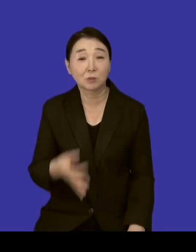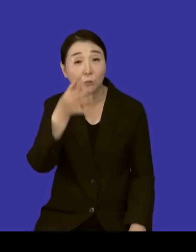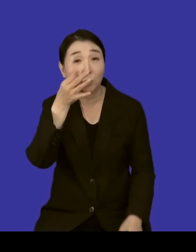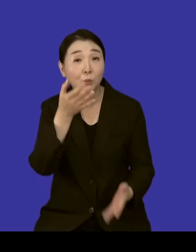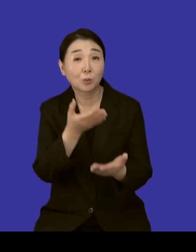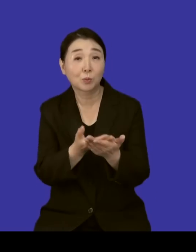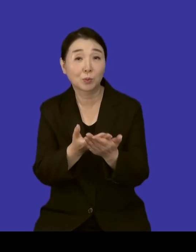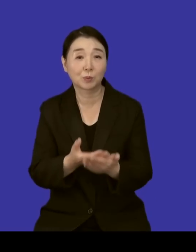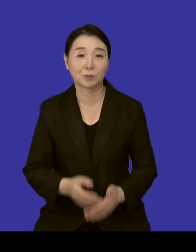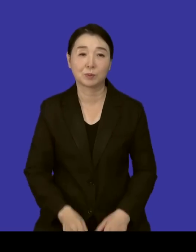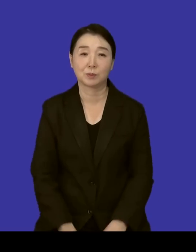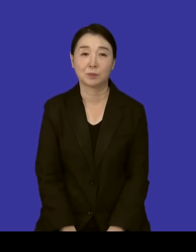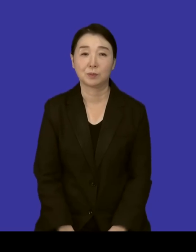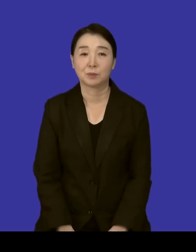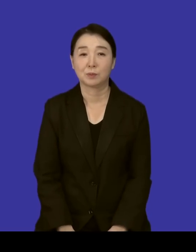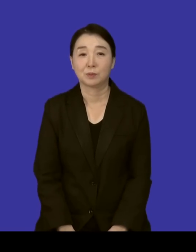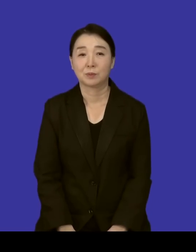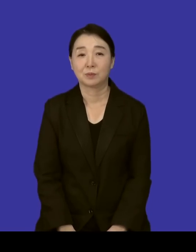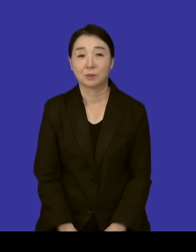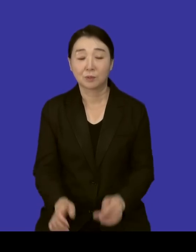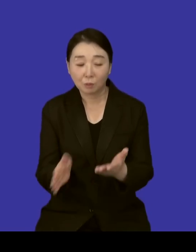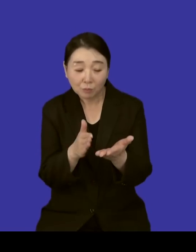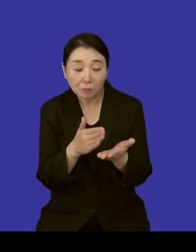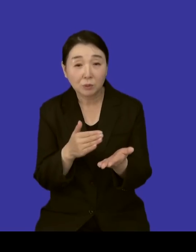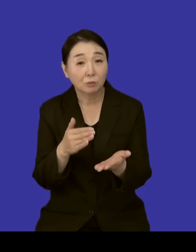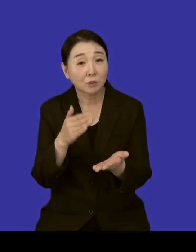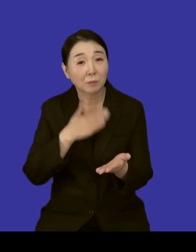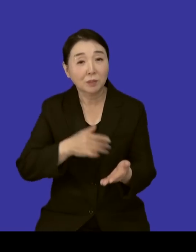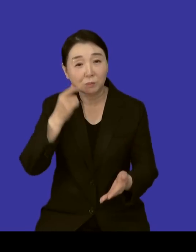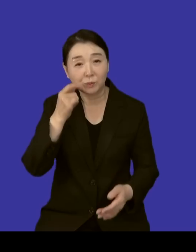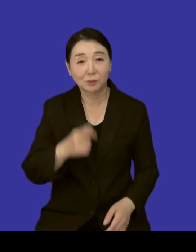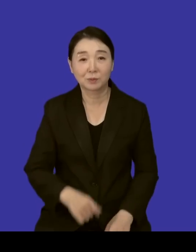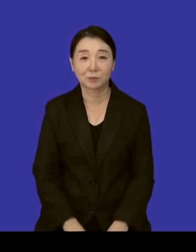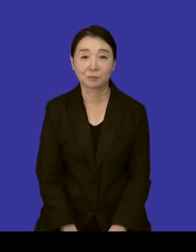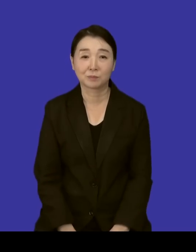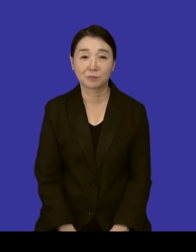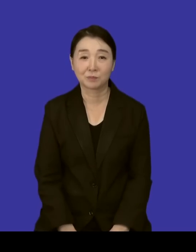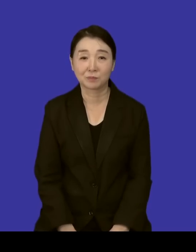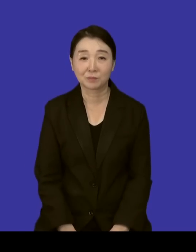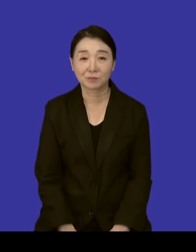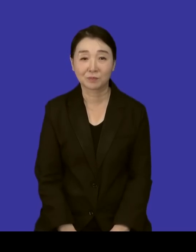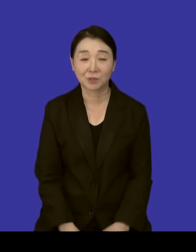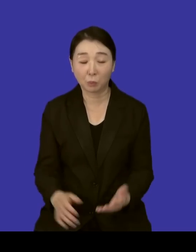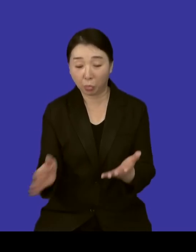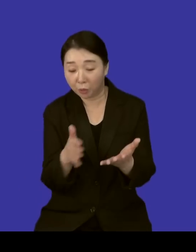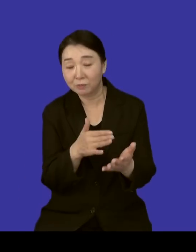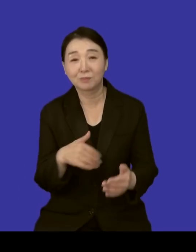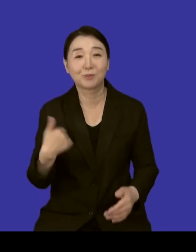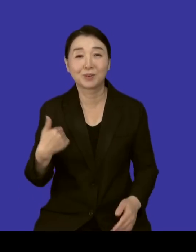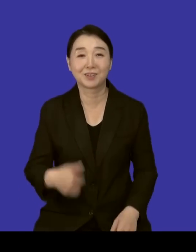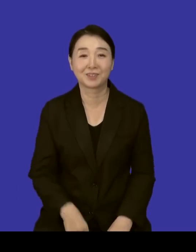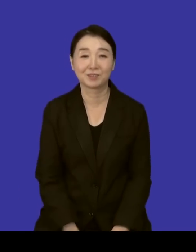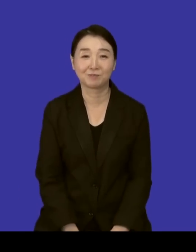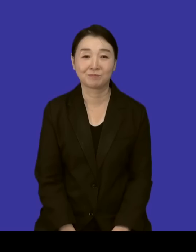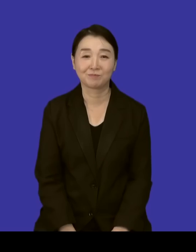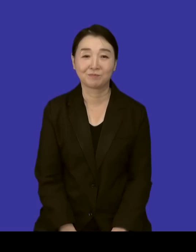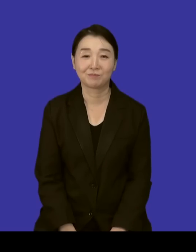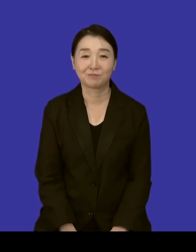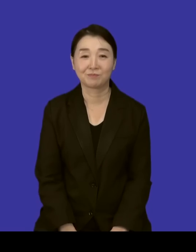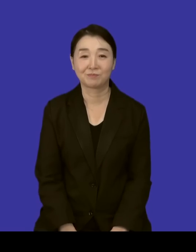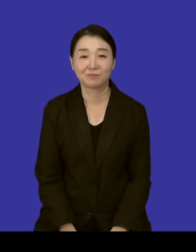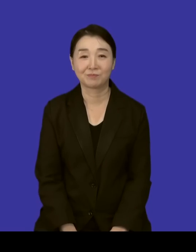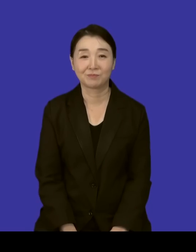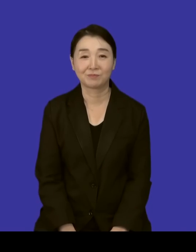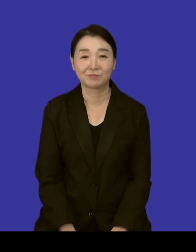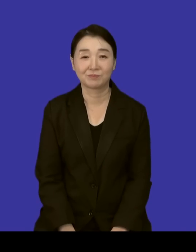네, 네네. 그렇게 네. 보여주시면 그렇게 저희도 보여주시면 근데 그 그 더울 때 바람 쐬는 거. 무슨 애들 만화책 넘기는 것도 아니고